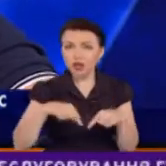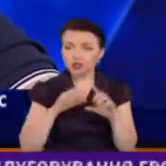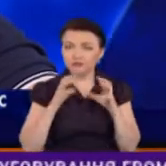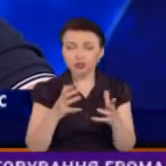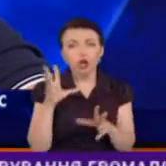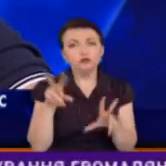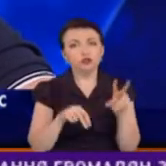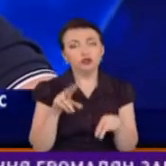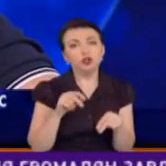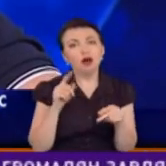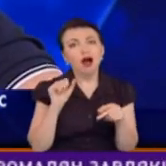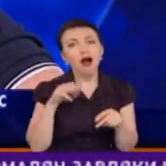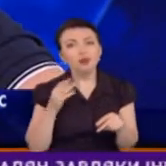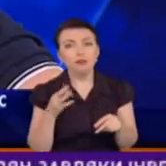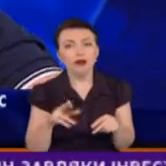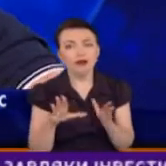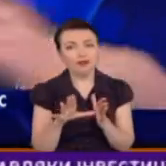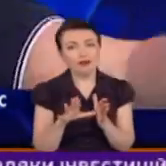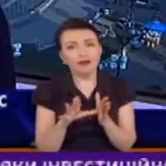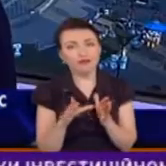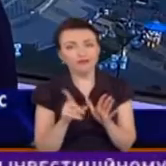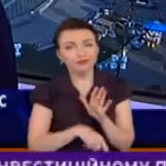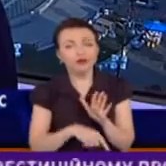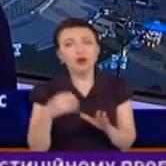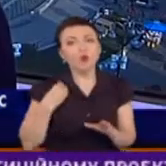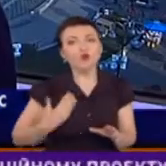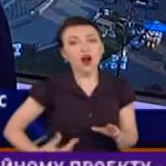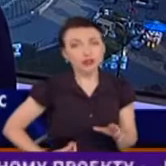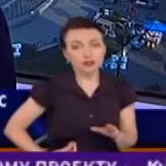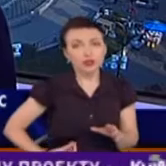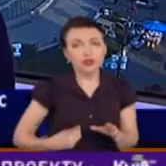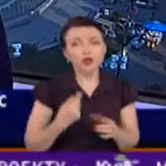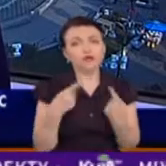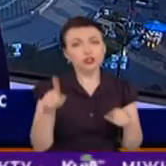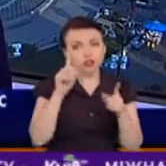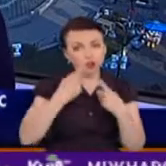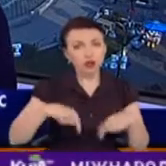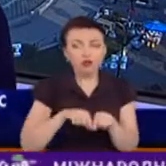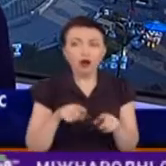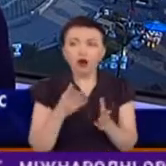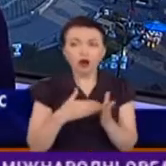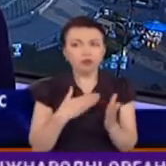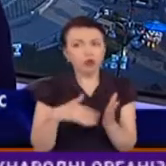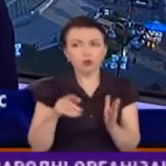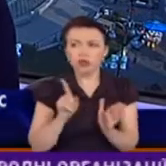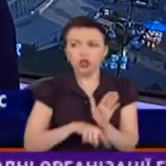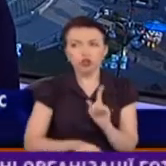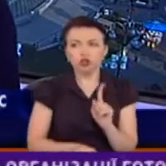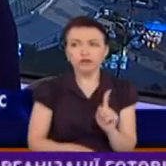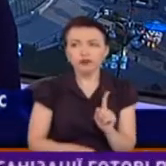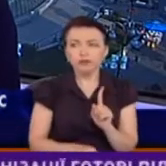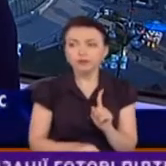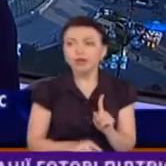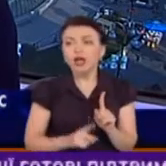атомна енергія дешева. Ну, мірний атом, він же дешевий. Ну, да, бо у Франції, там, в інших країнах, вони, там абсолютно вона не дешева. Вони не розуміють? Нічого. І в